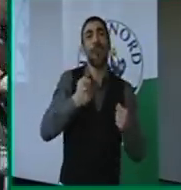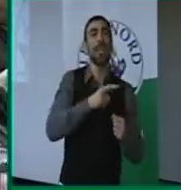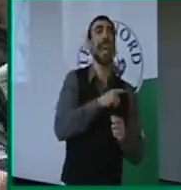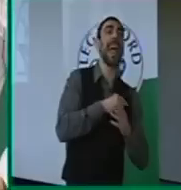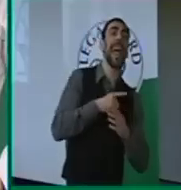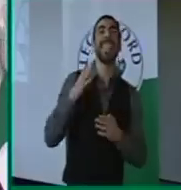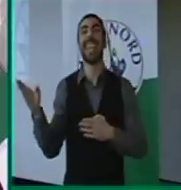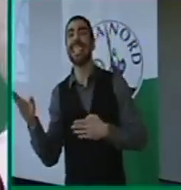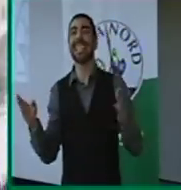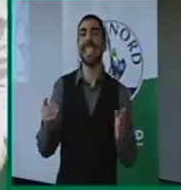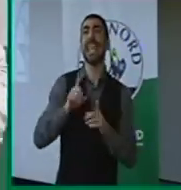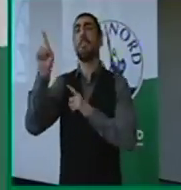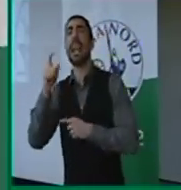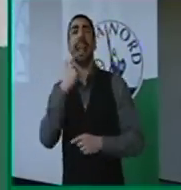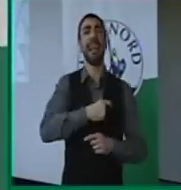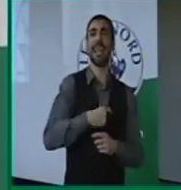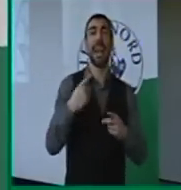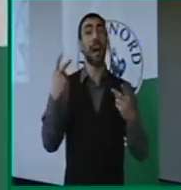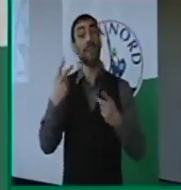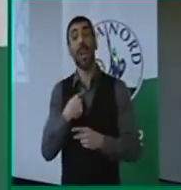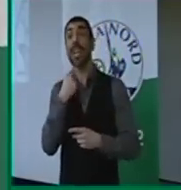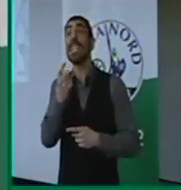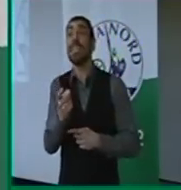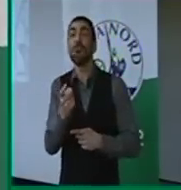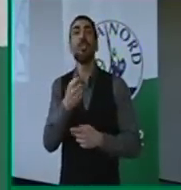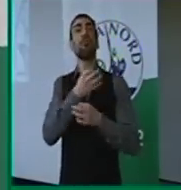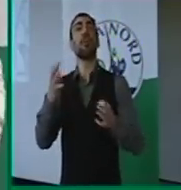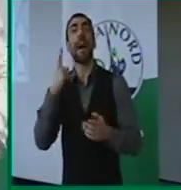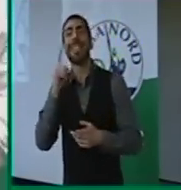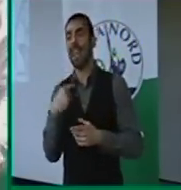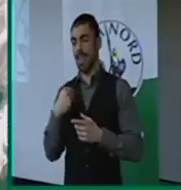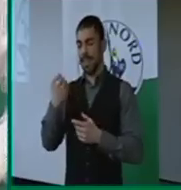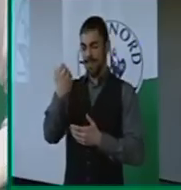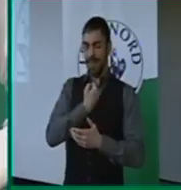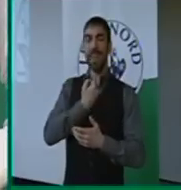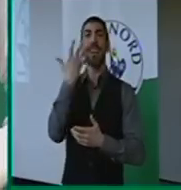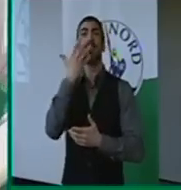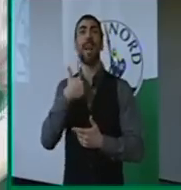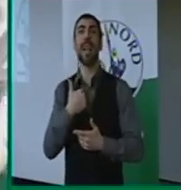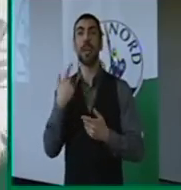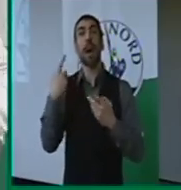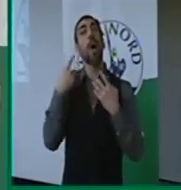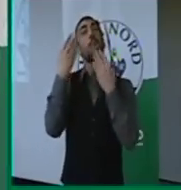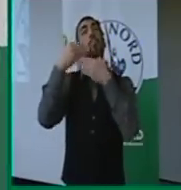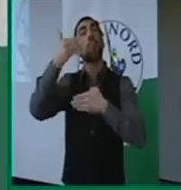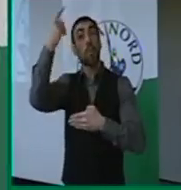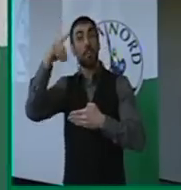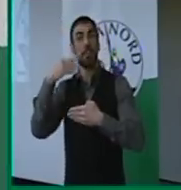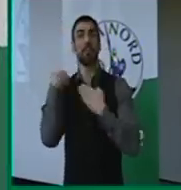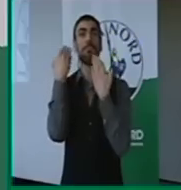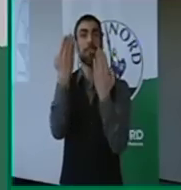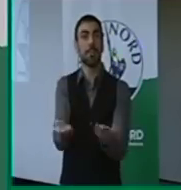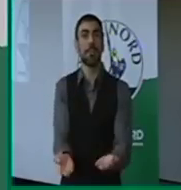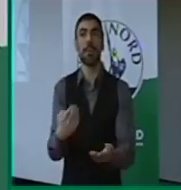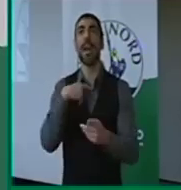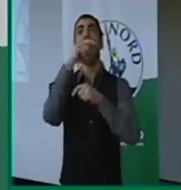sinistra Milan Inter puoi dire le cose giuste ma se hai l'etichetta sbagliata Invece stiamo sfondando questo muro Quindi al di là della